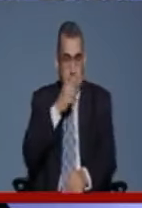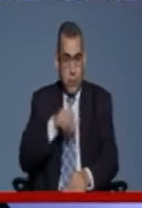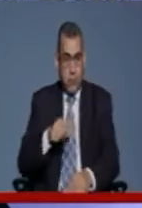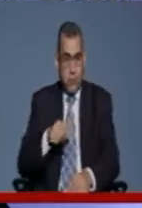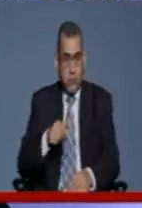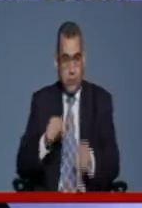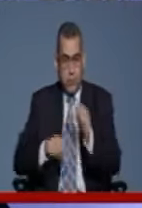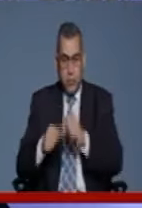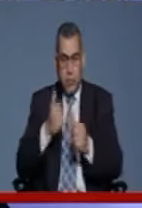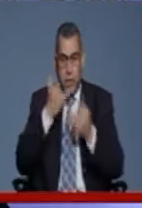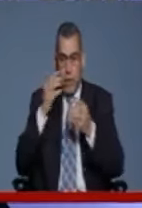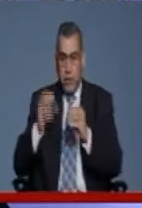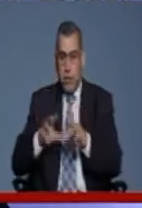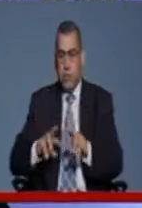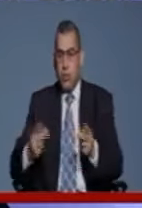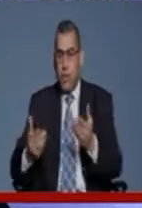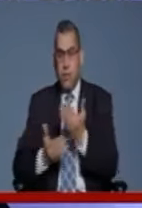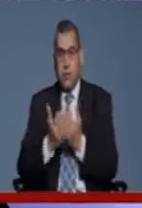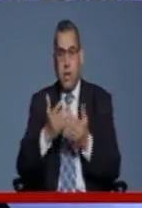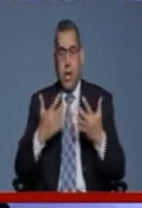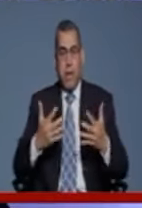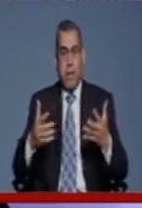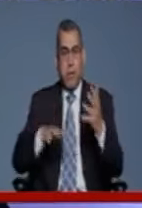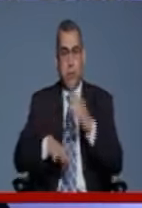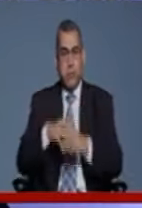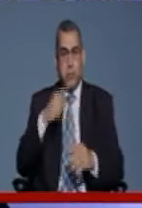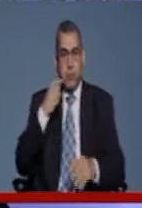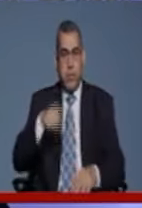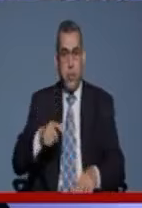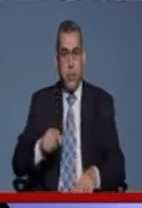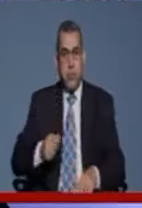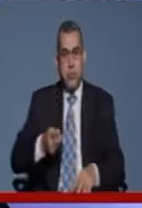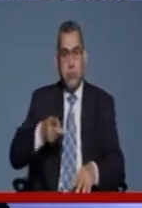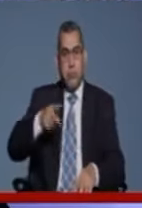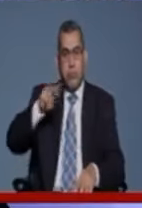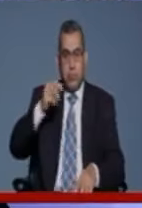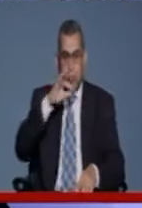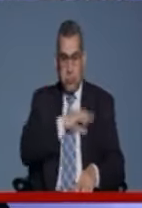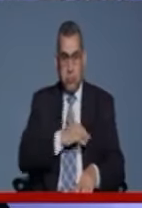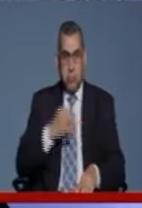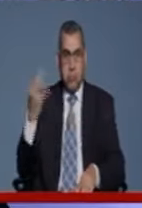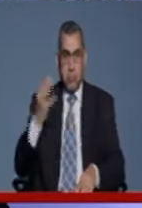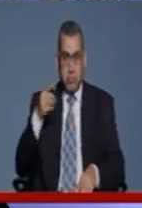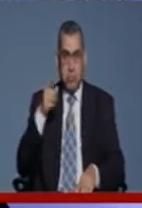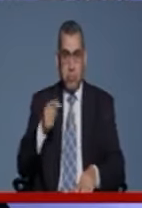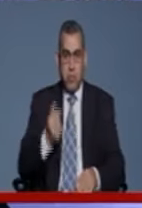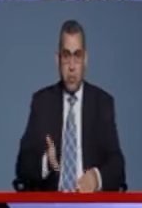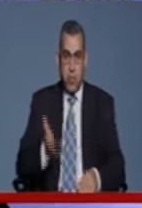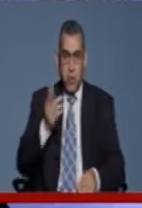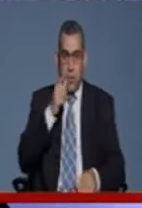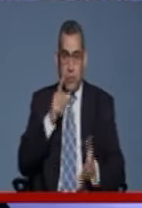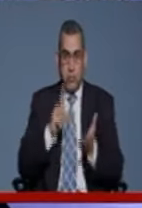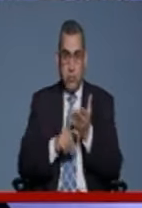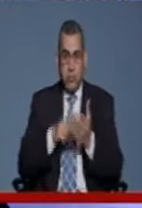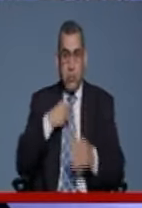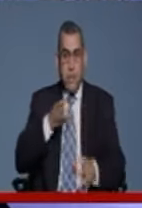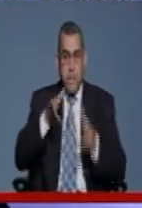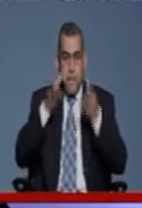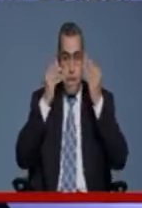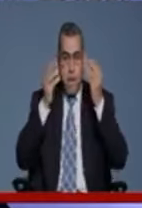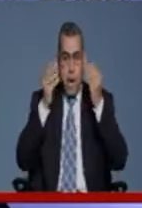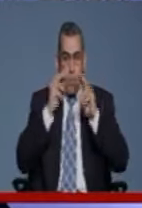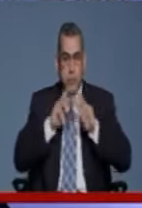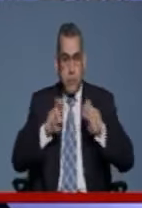لسهولة إخفائها والارتفاع الكبير لقيمتها التسويقية. وتطلع أجهزة المعلومات والمكافحة